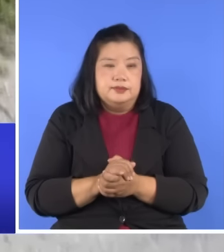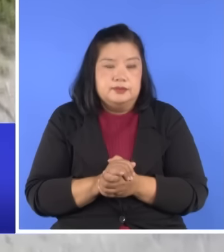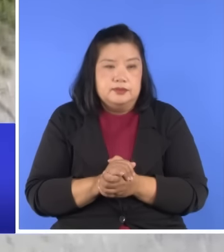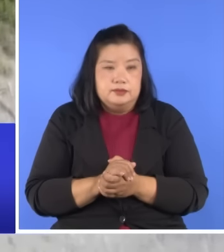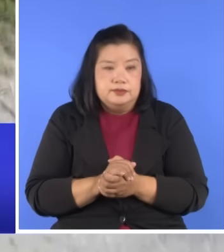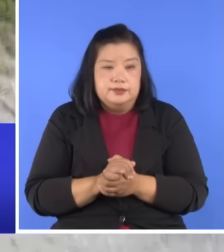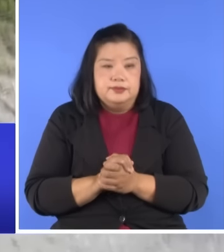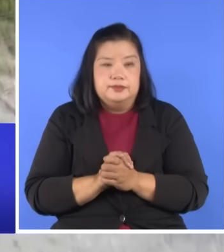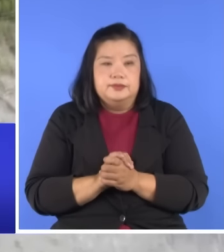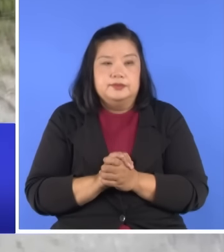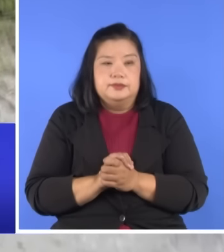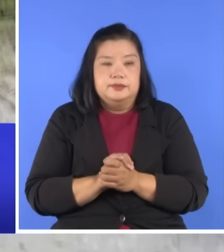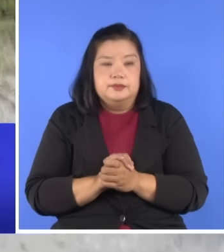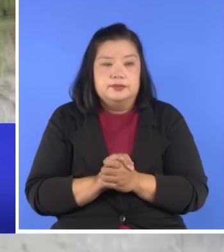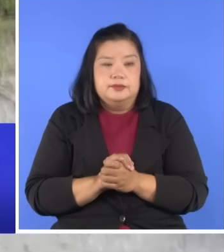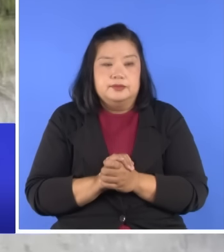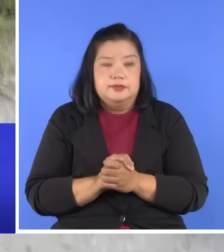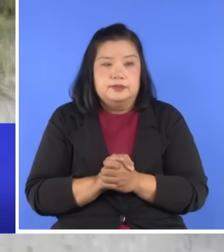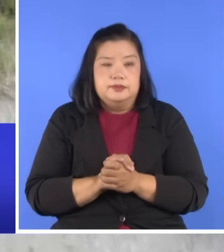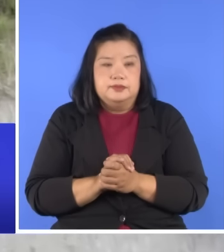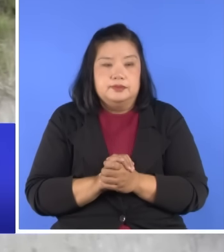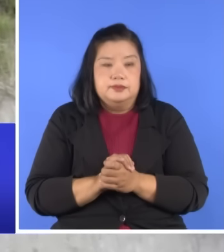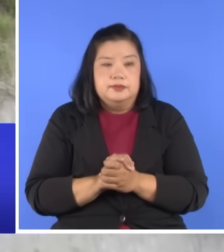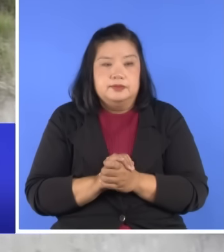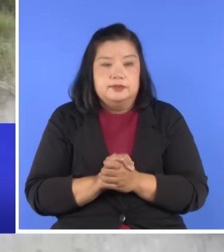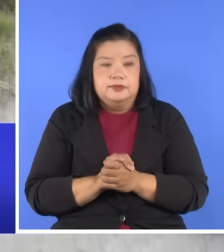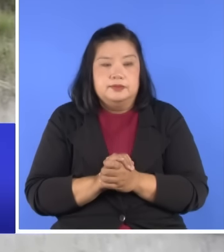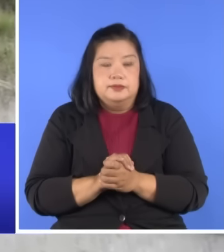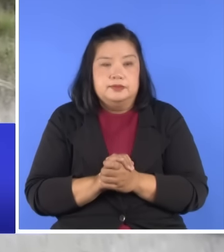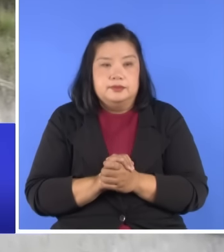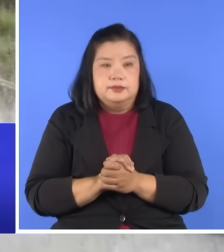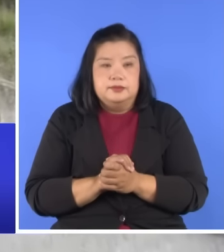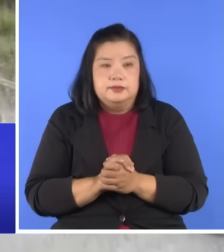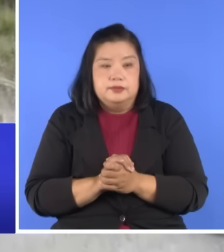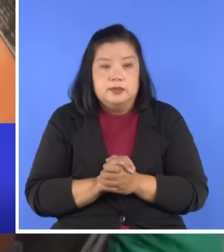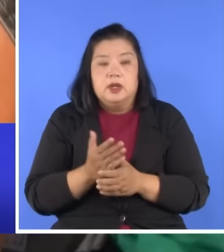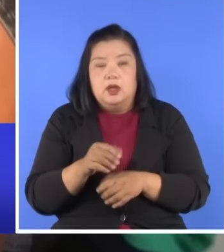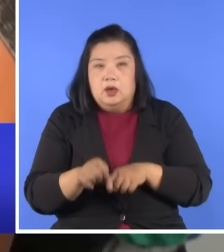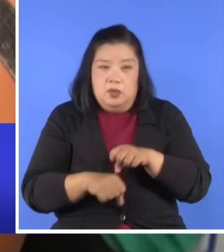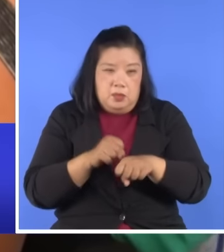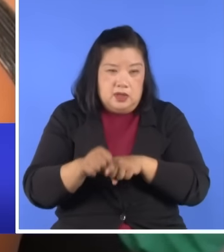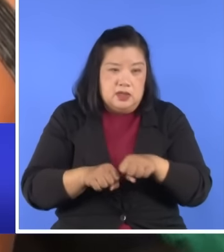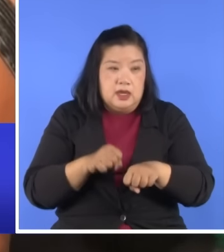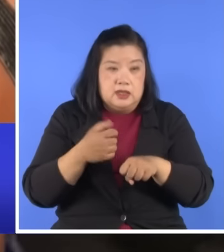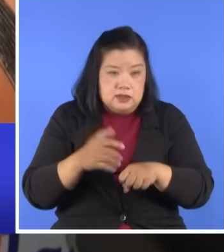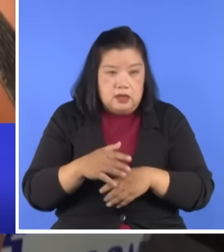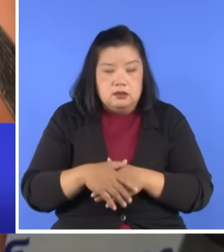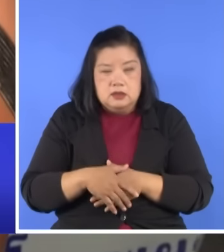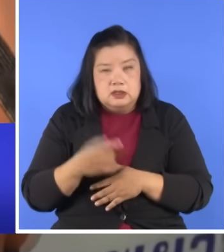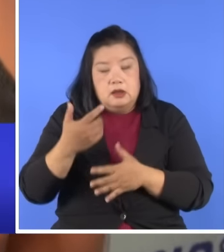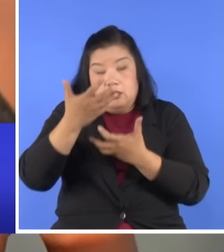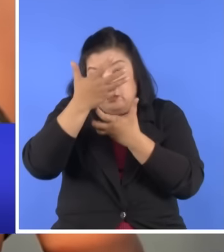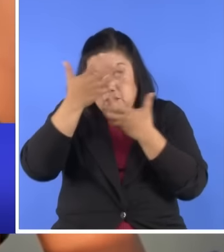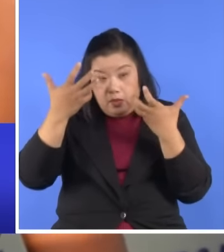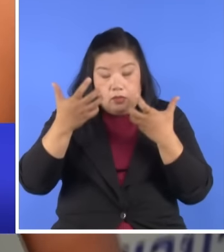ซะแล้ววัดอะไรนะวัดพื้นเออไปวัดพื้นซะแล้ววัพื้นอคุณรพีบอกว่าเปั่นจักรยานแล้วขากลับเนี่ยเคงจะเมาเมาแล้ว